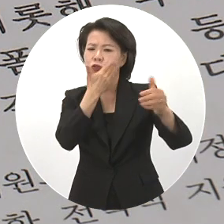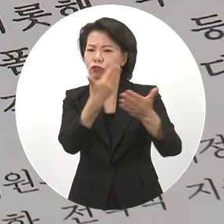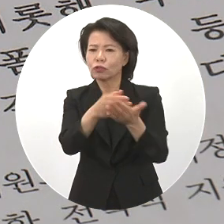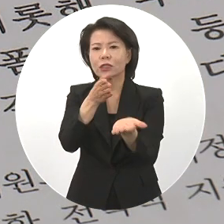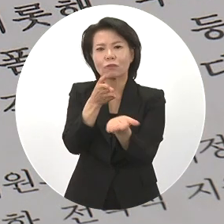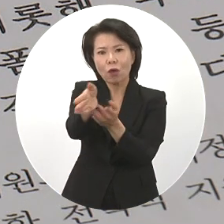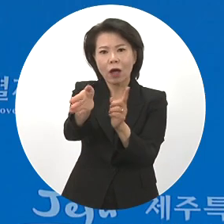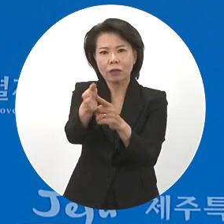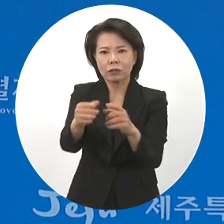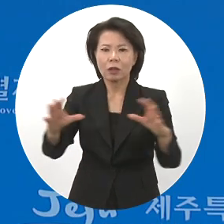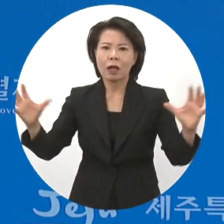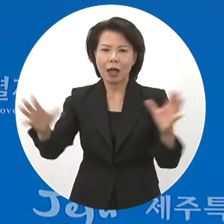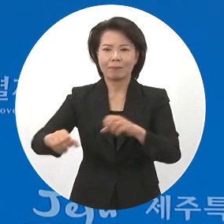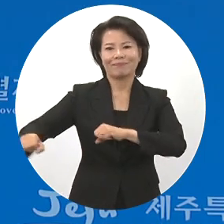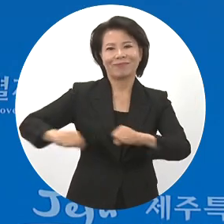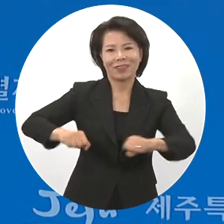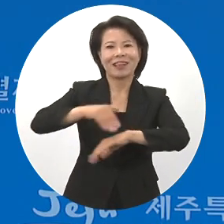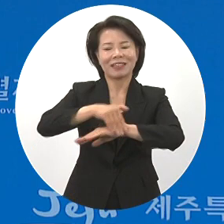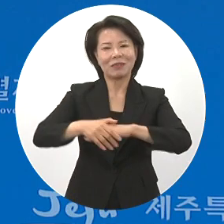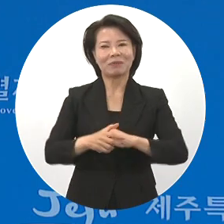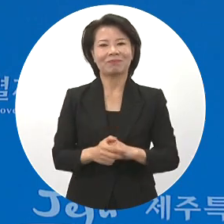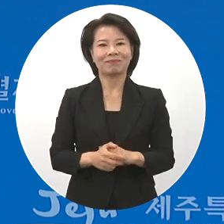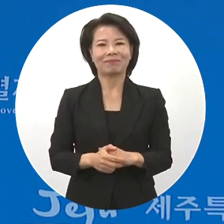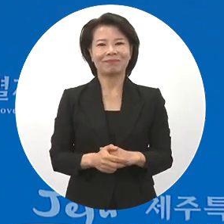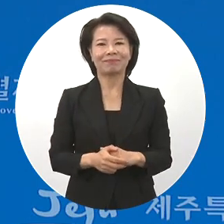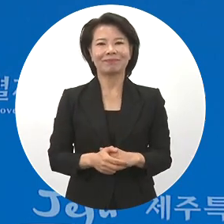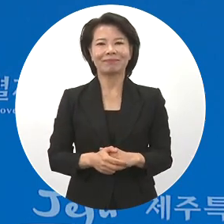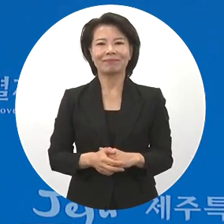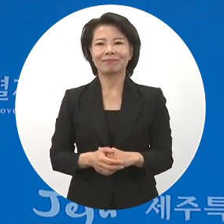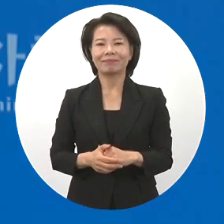과제를 중심으로 공동 대응할 방침입니다.